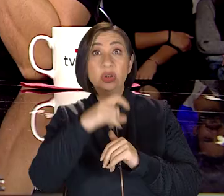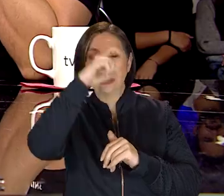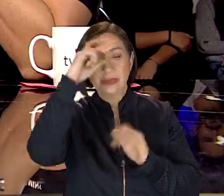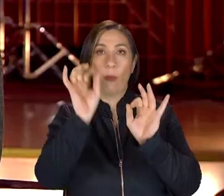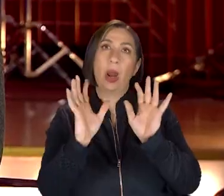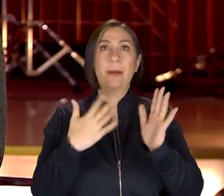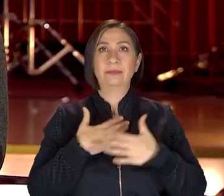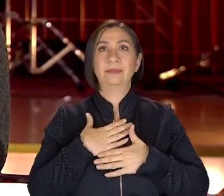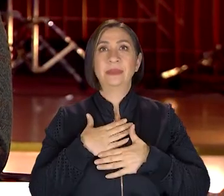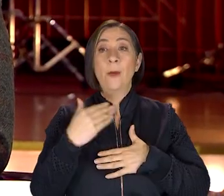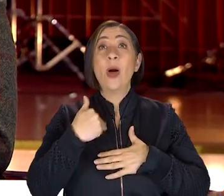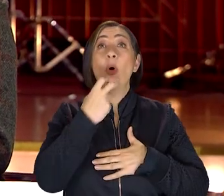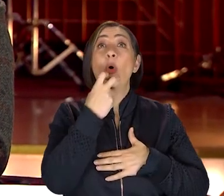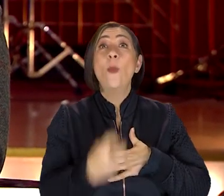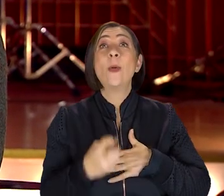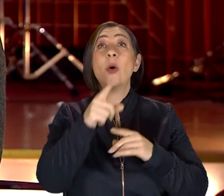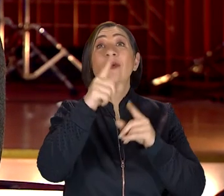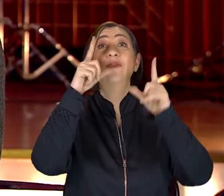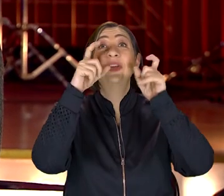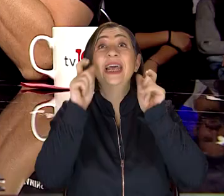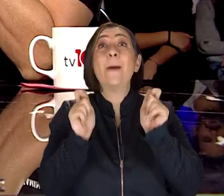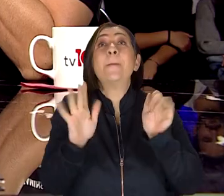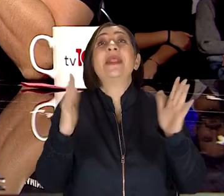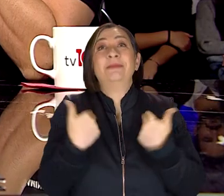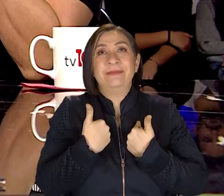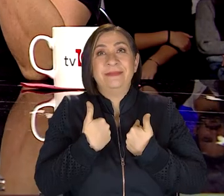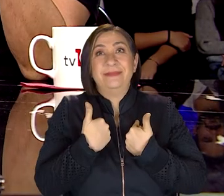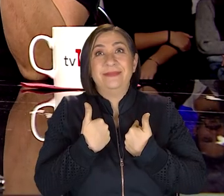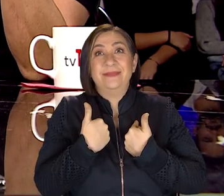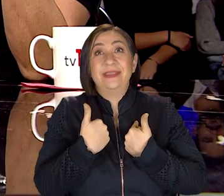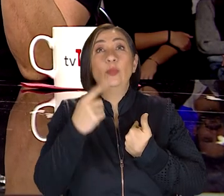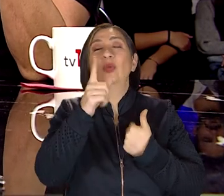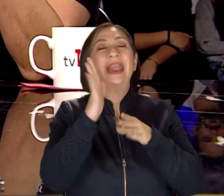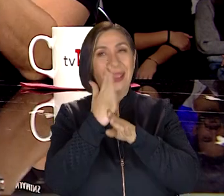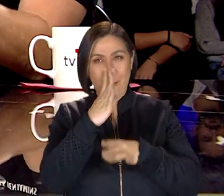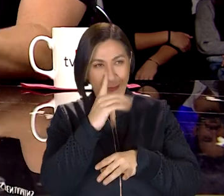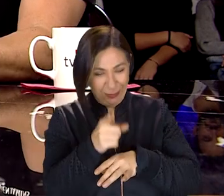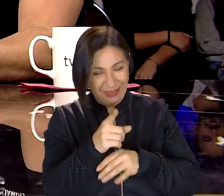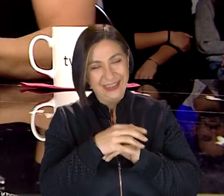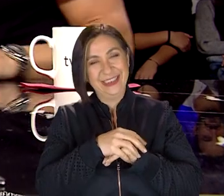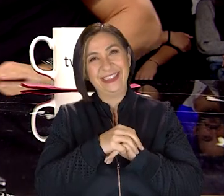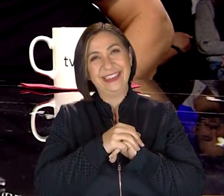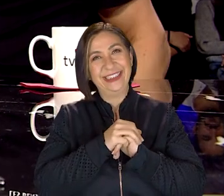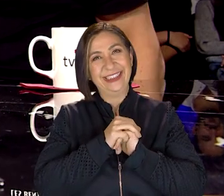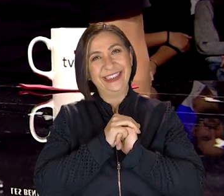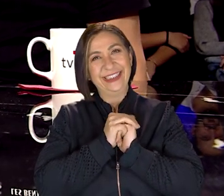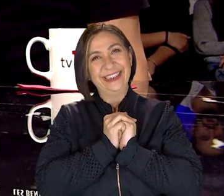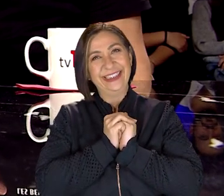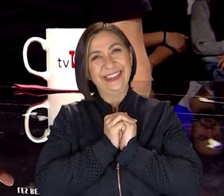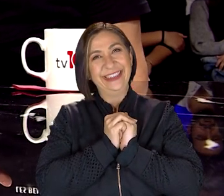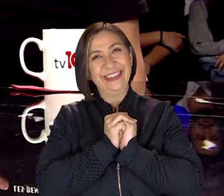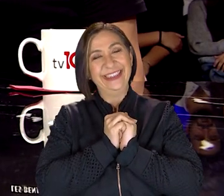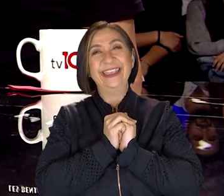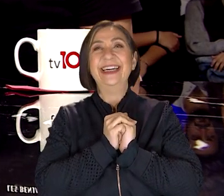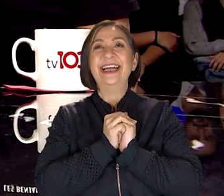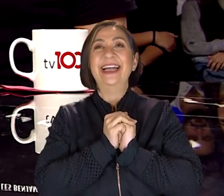yazları böyle oluyorum. Ben ömür boyu böyle bir fotoğraf çektiremedim. Evet. Ha bu da neden oldu? Şimdi ben bak bir şey